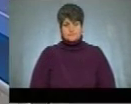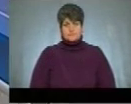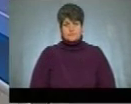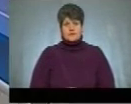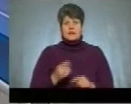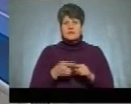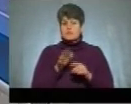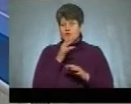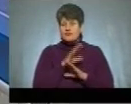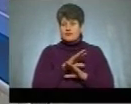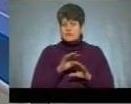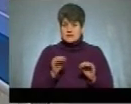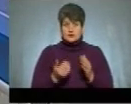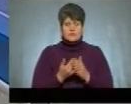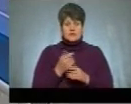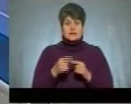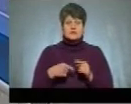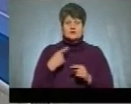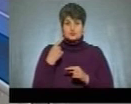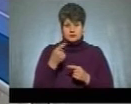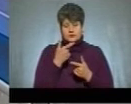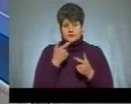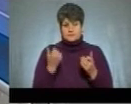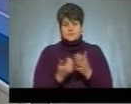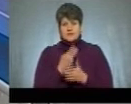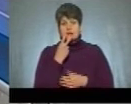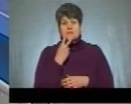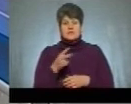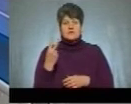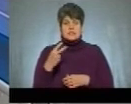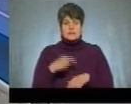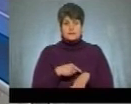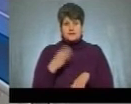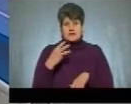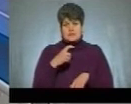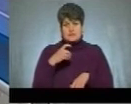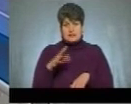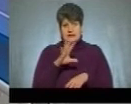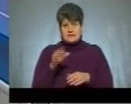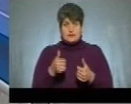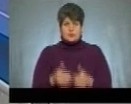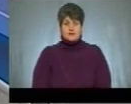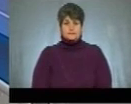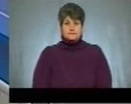На цю пору це всі новини. Наш наступний інформаційний випуск дивіться о 20:30. На все добре.